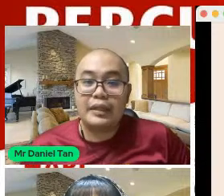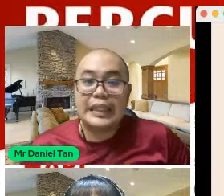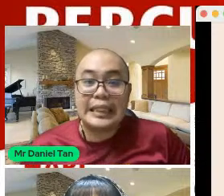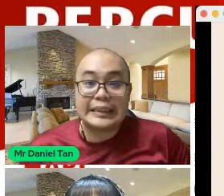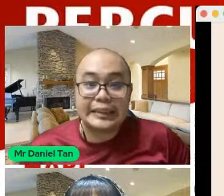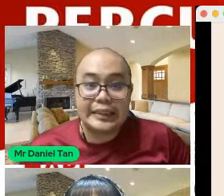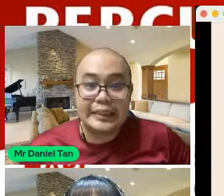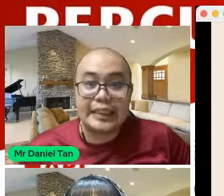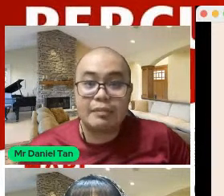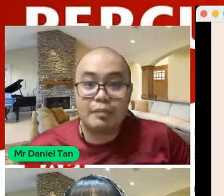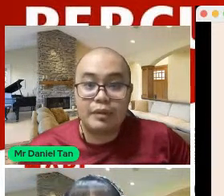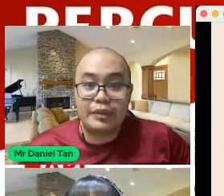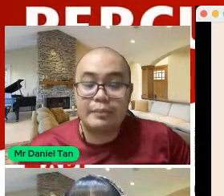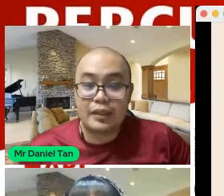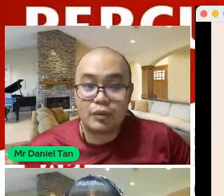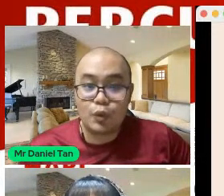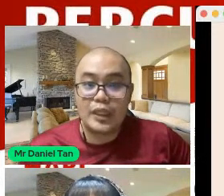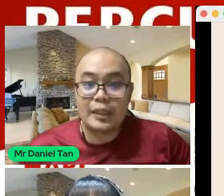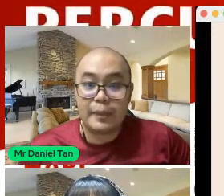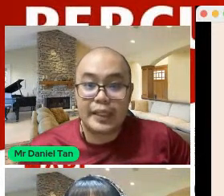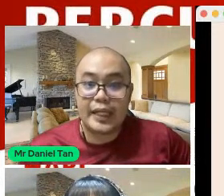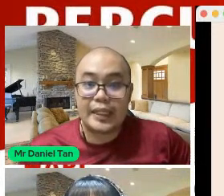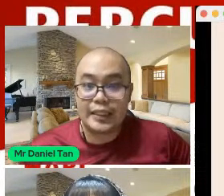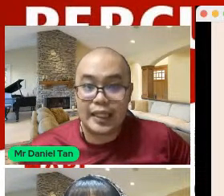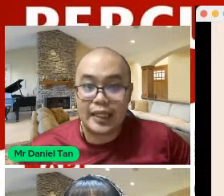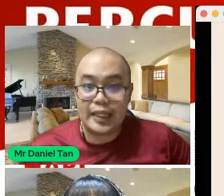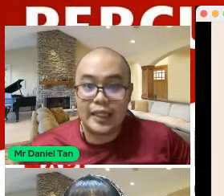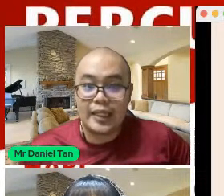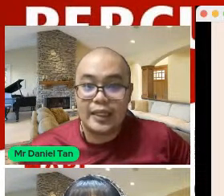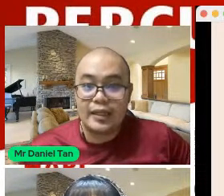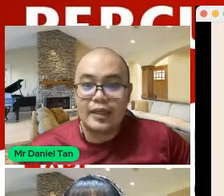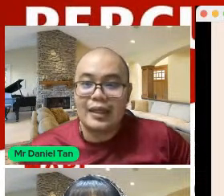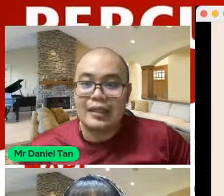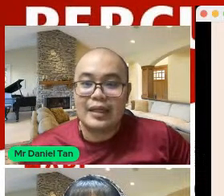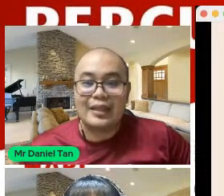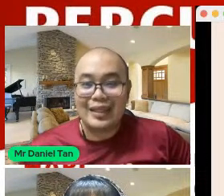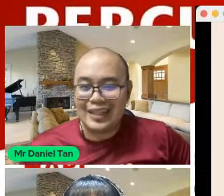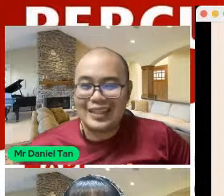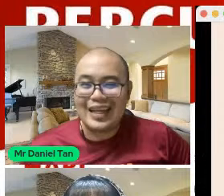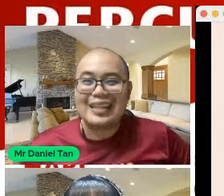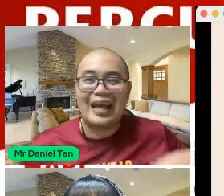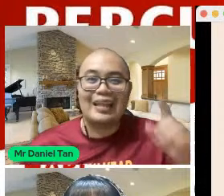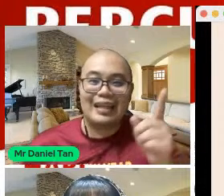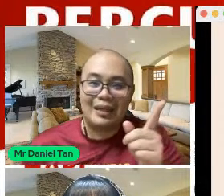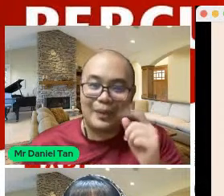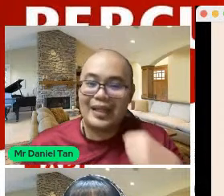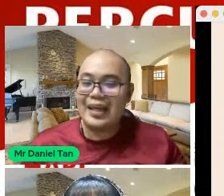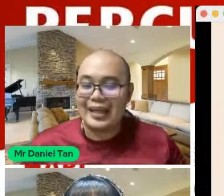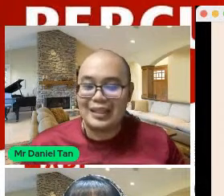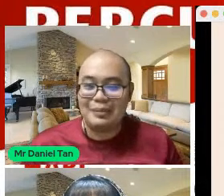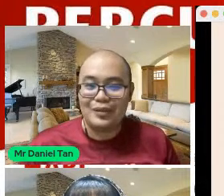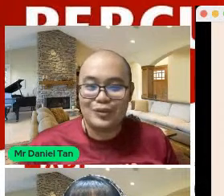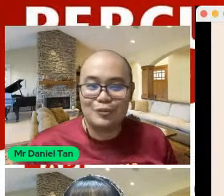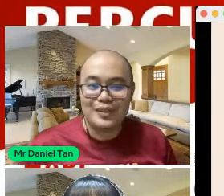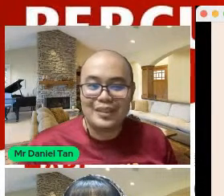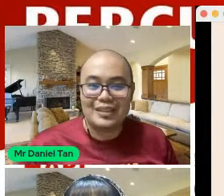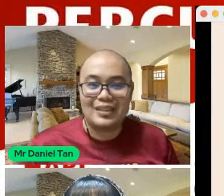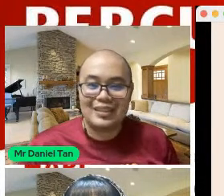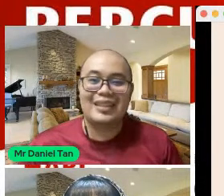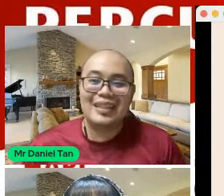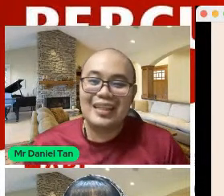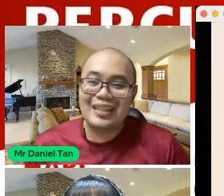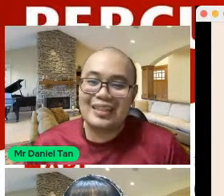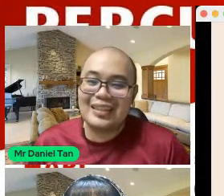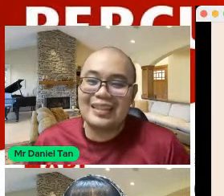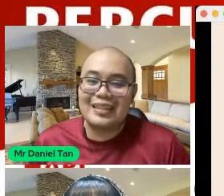orang yang sentiasa memberi bantuan kepada kita ndak hingga taatlah kepada Academy